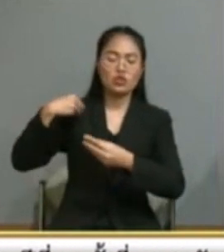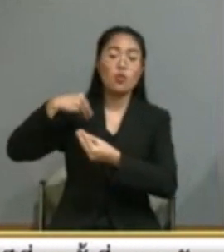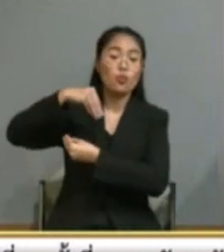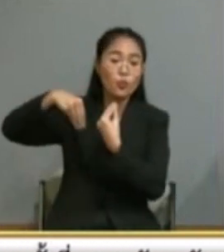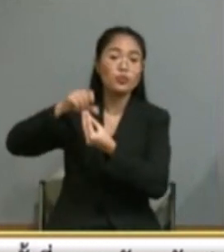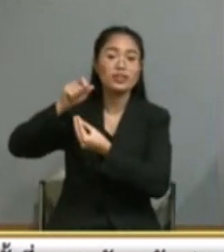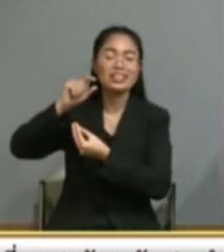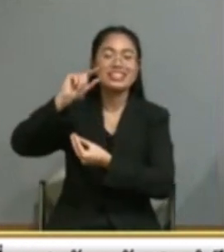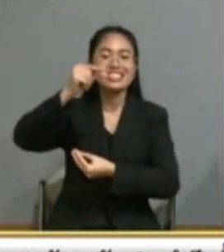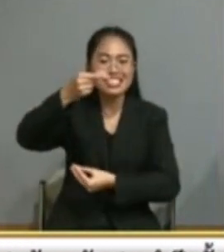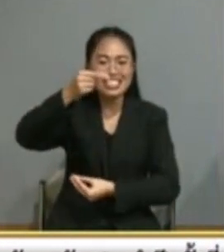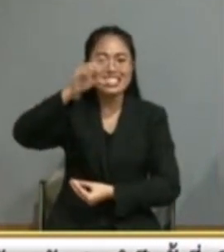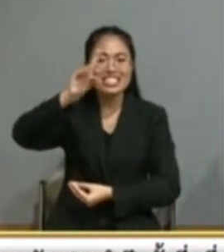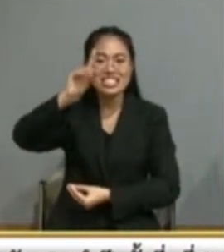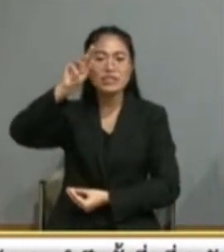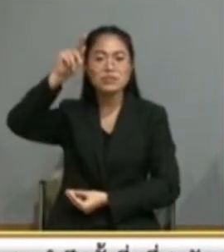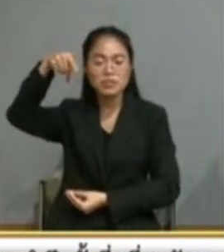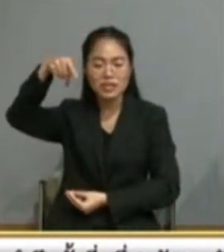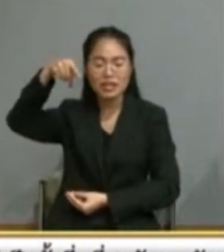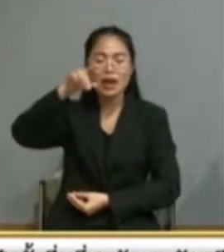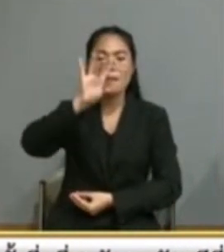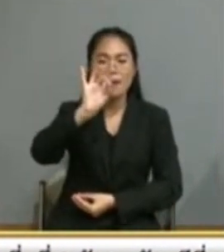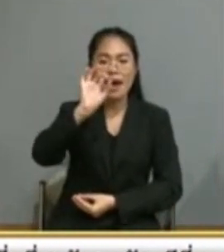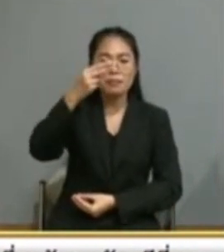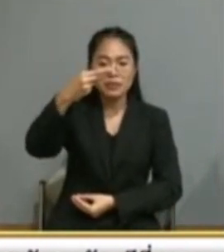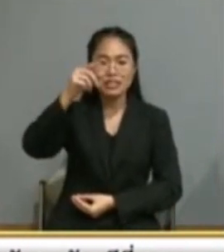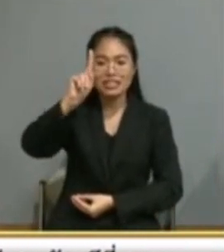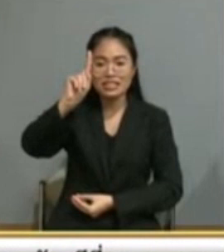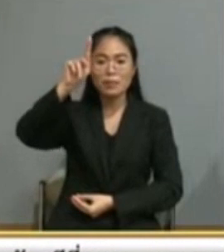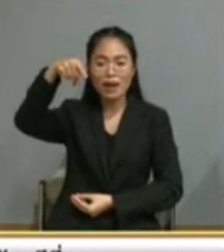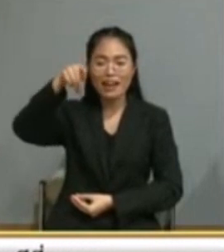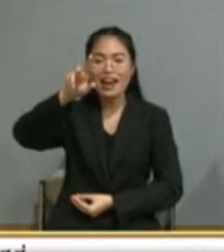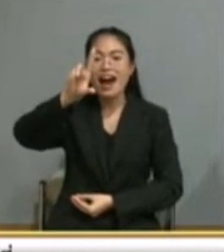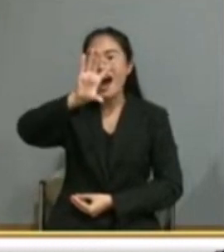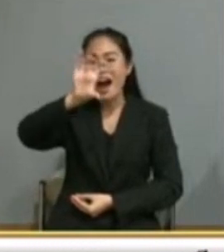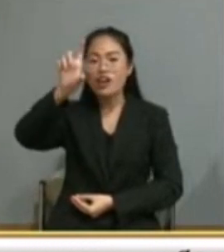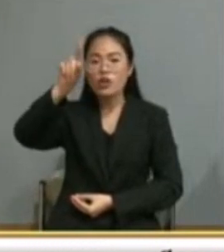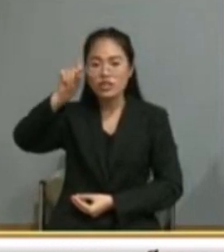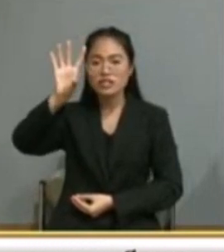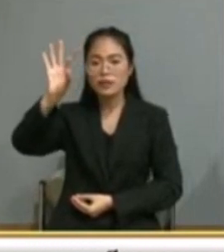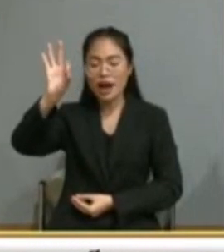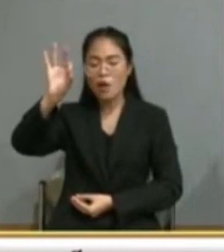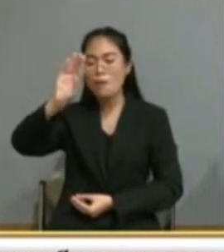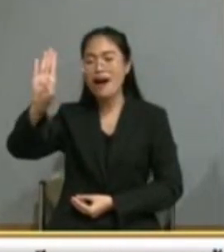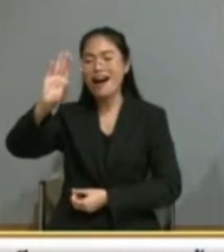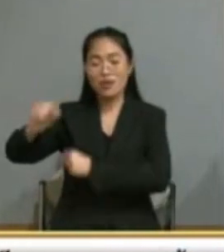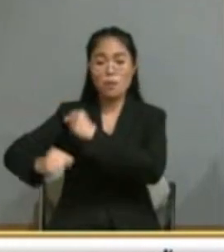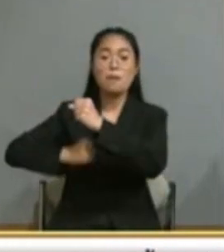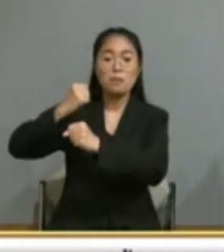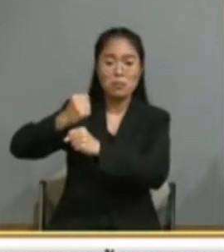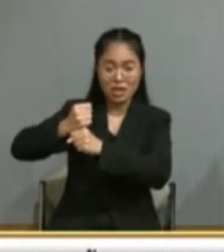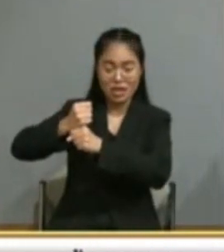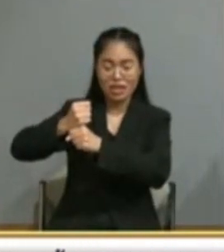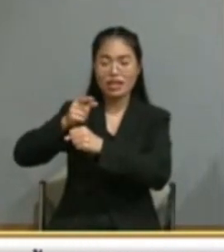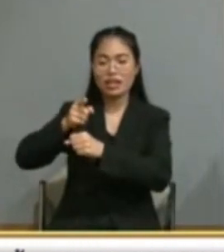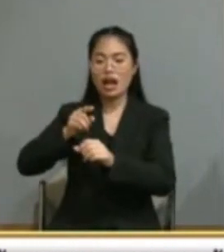่อหัวนปี 2,564 แดหมื่น 1,529 บาทต่อปีซึงเมื่อปรบเที